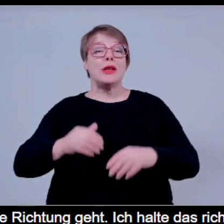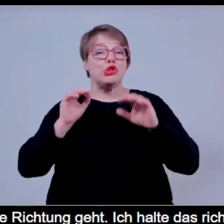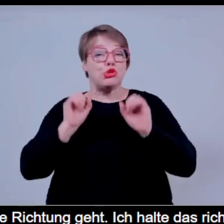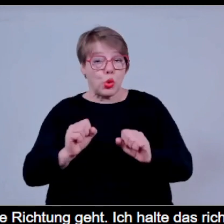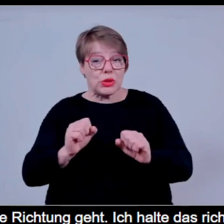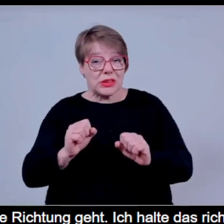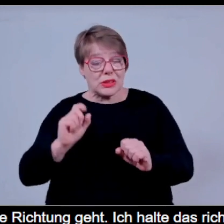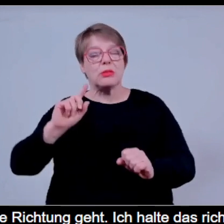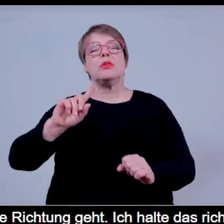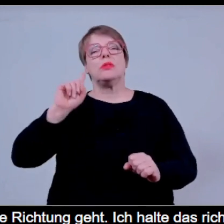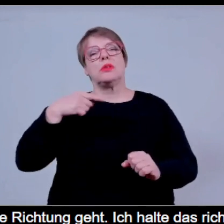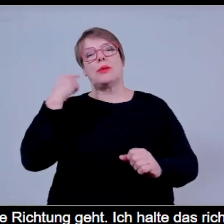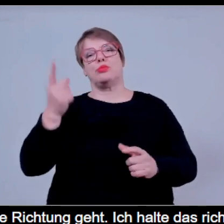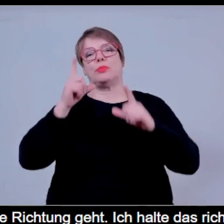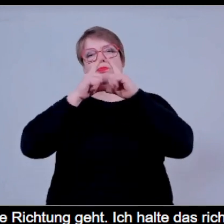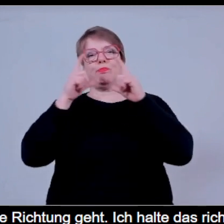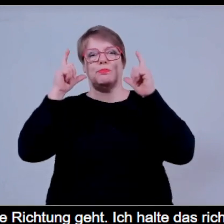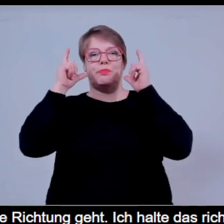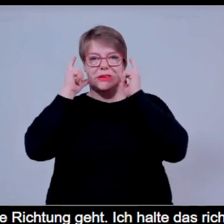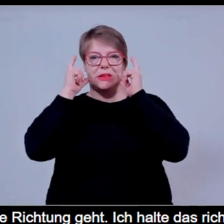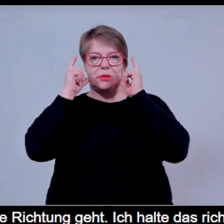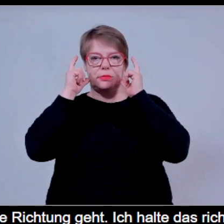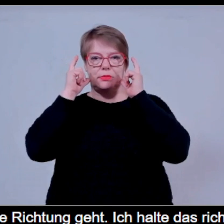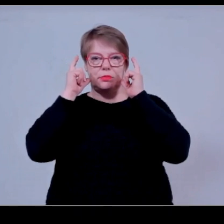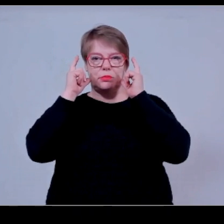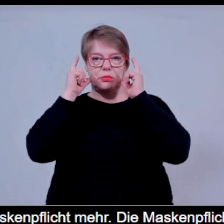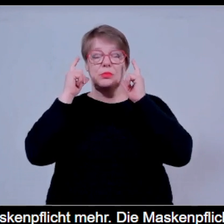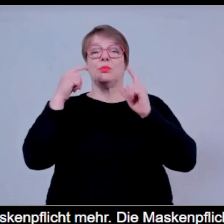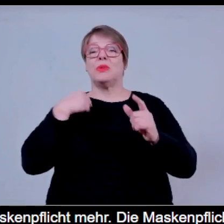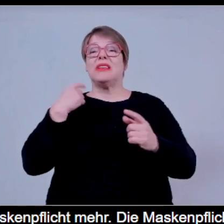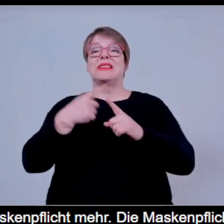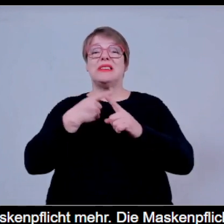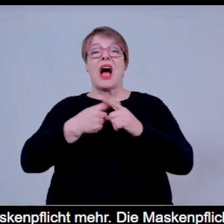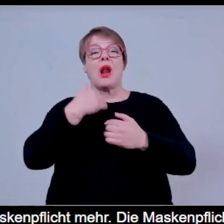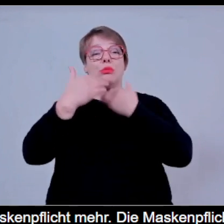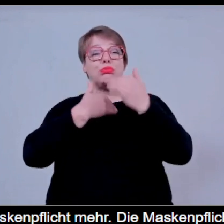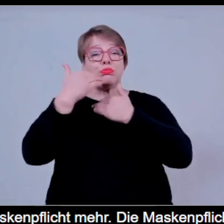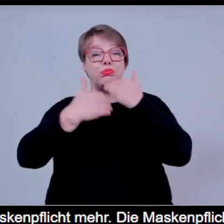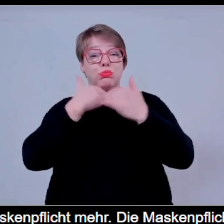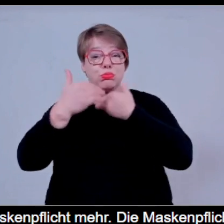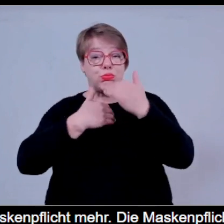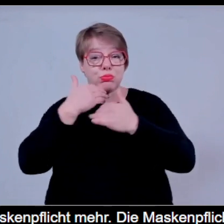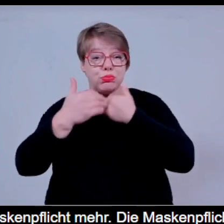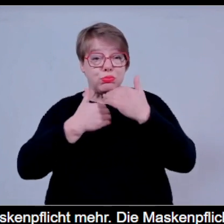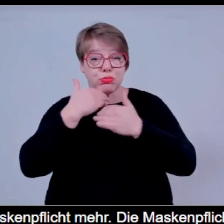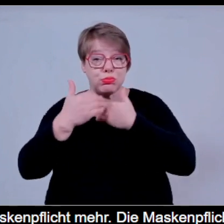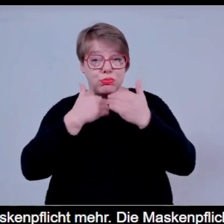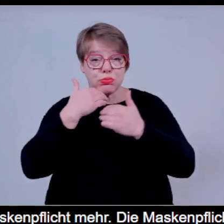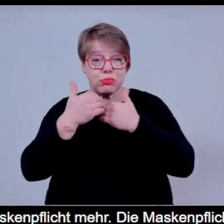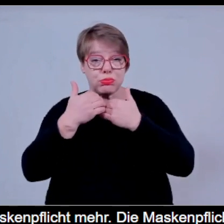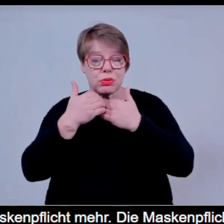dann immer wieder auch gesagt bekommen, zum Beispiel beim Thema Ausgangsbeschränkungen, wo es ja auch um die Verhältnismäßigkeit ging, dass wir das werten müssen und abwägen.